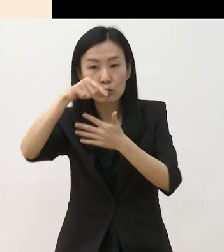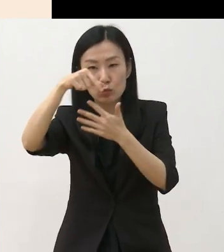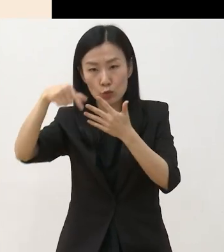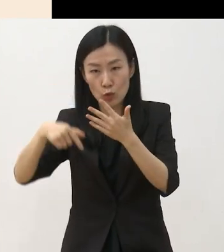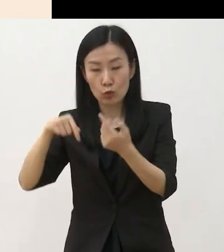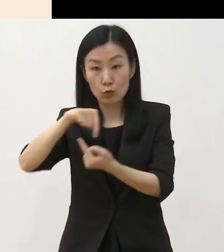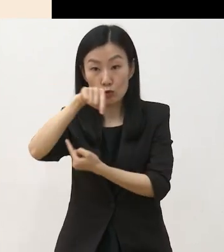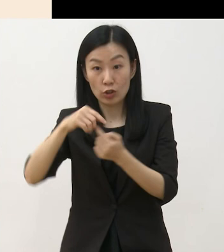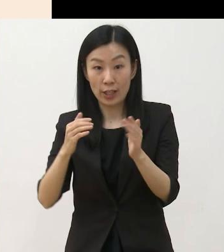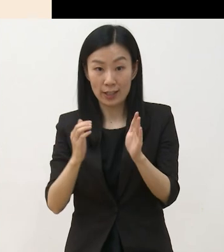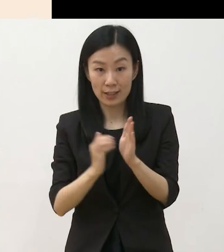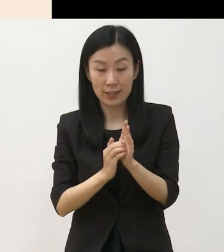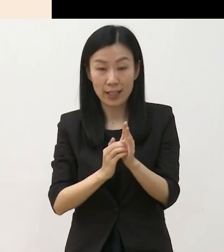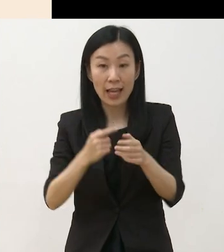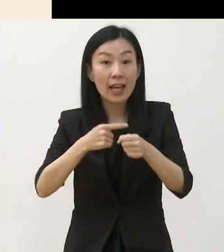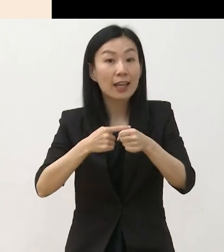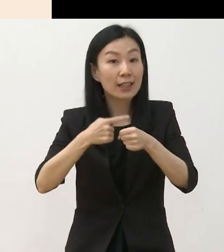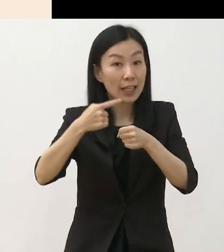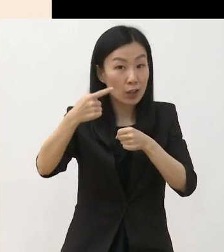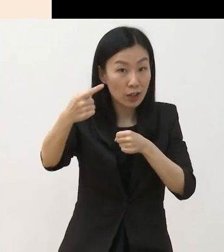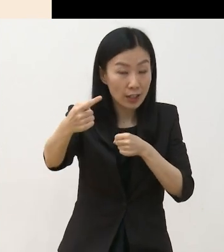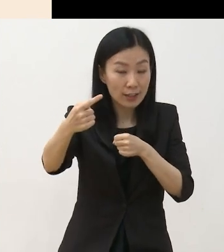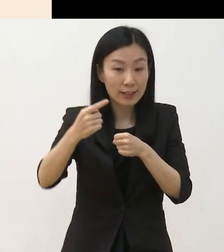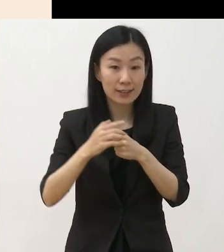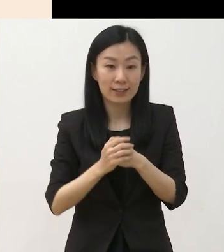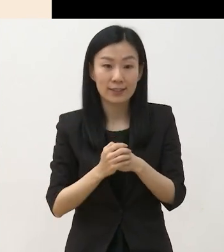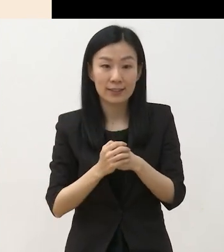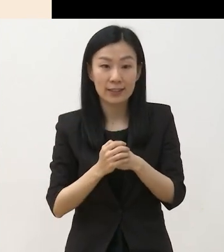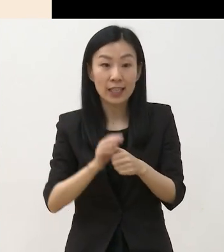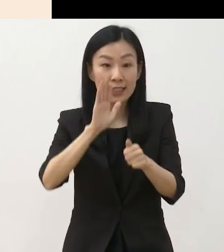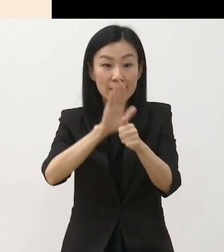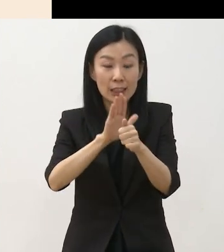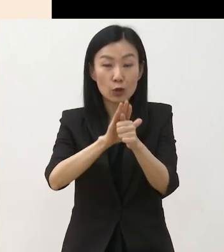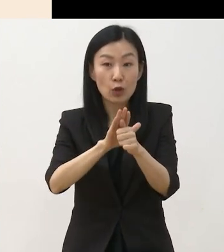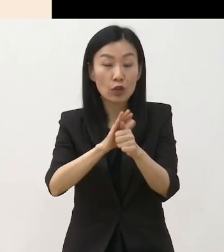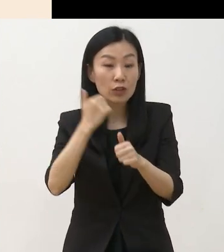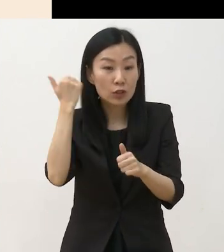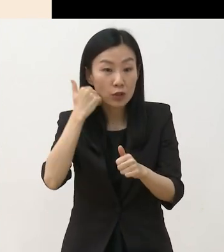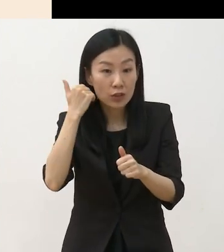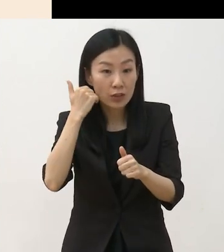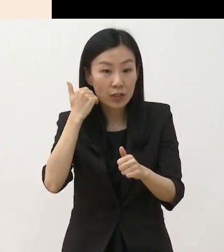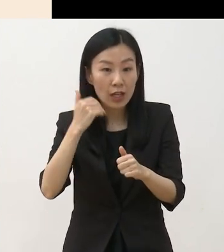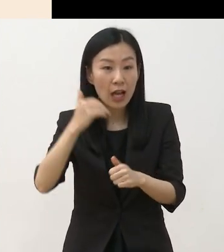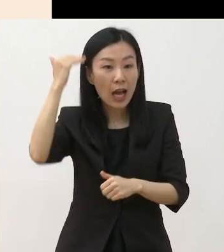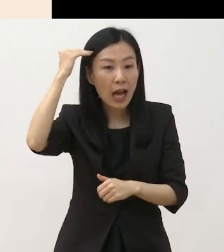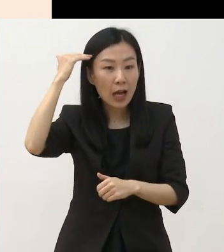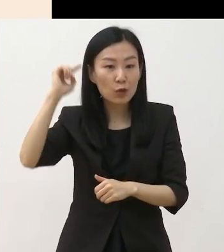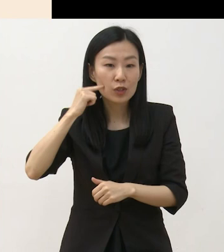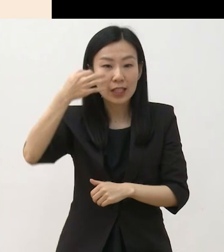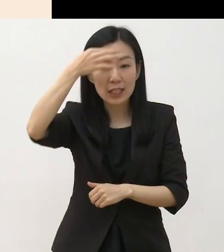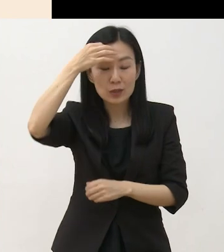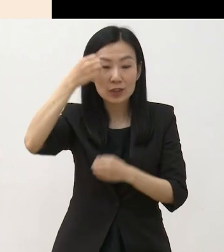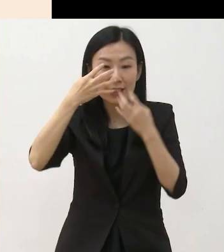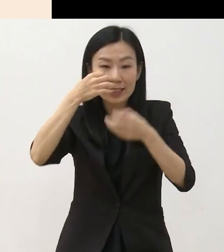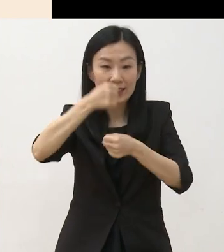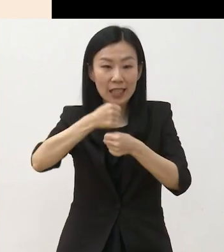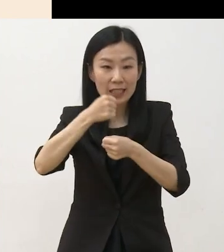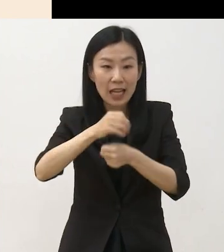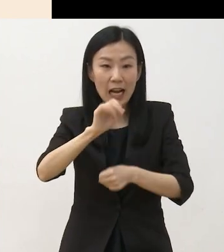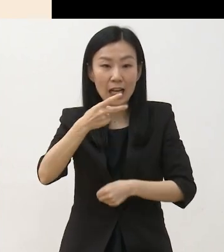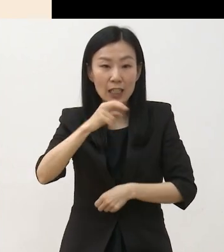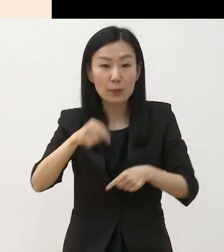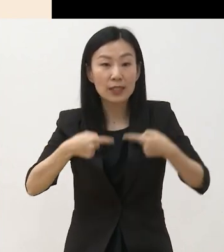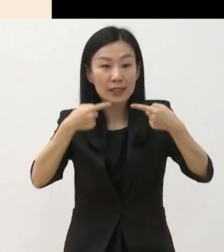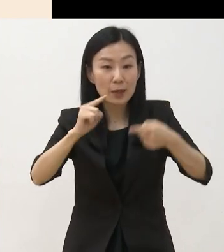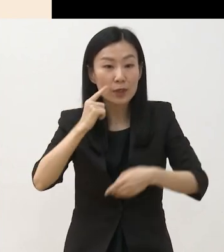운영이 되어졌다면, 내년도에는 지원 대상을 역대 한국예술창작아카데미 참여 예술가와